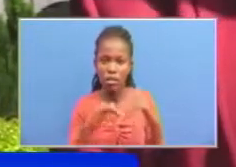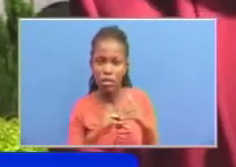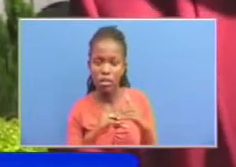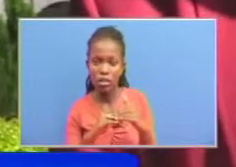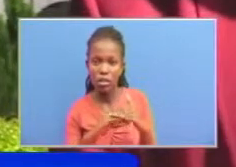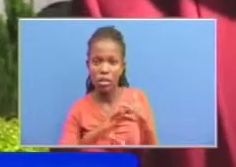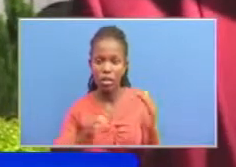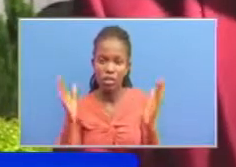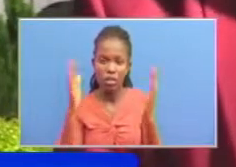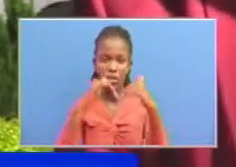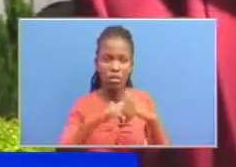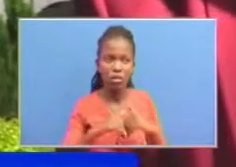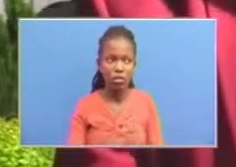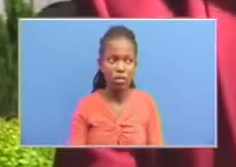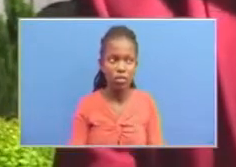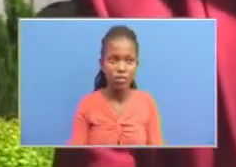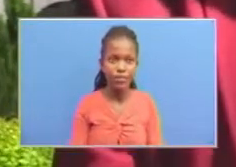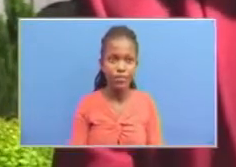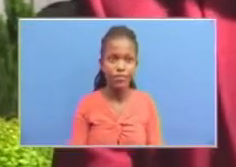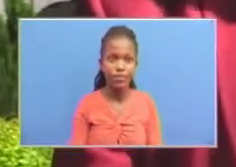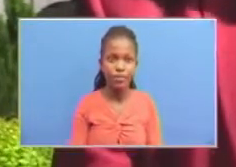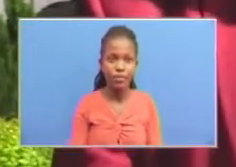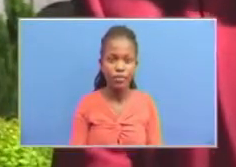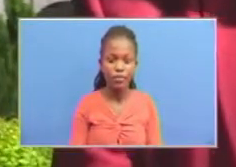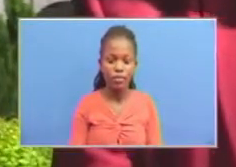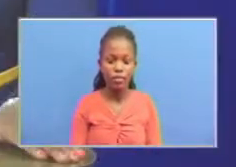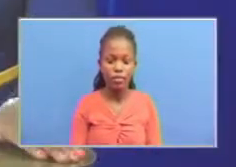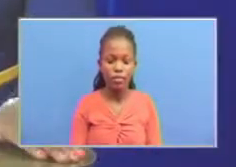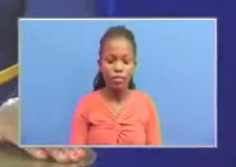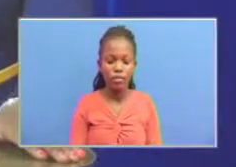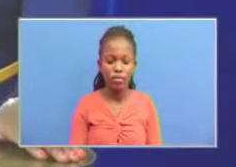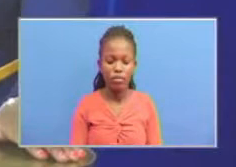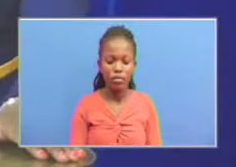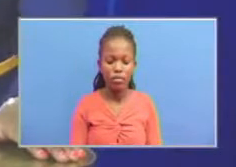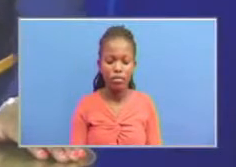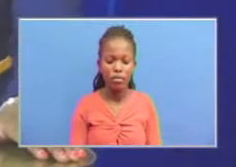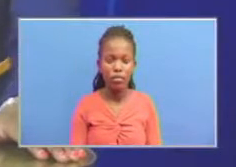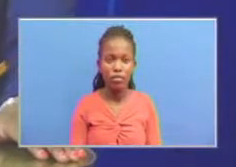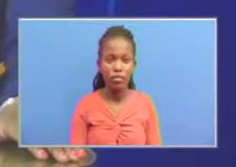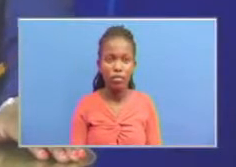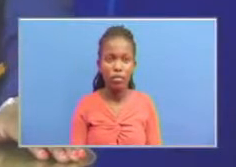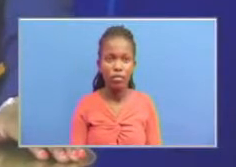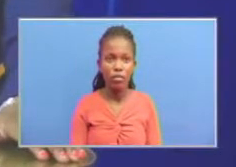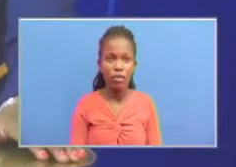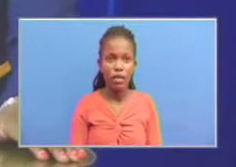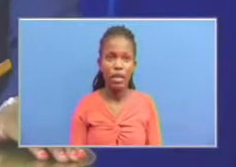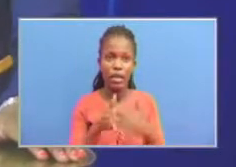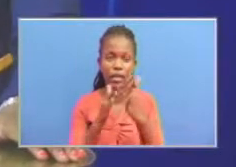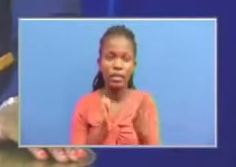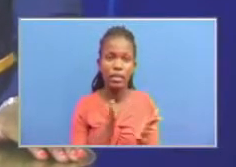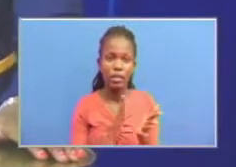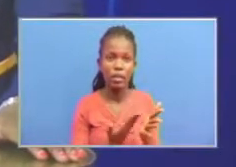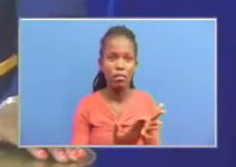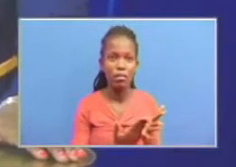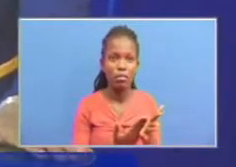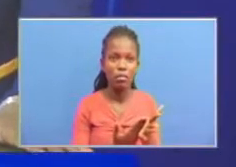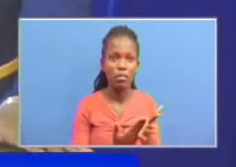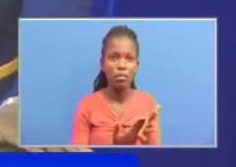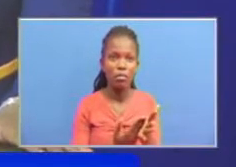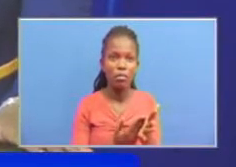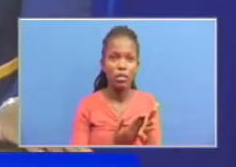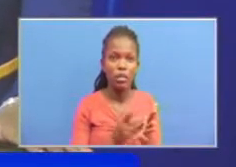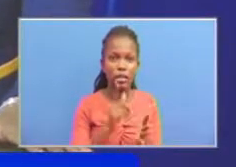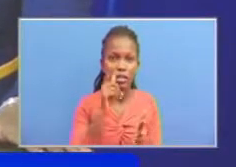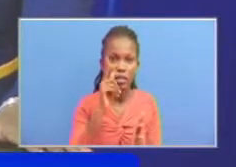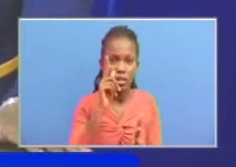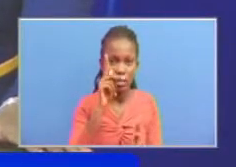kwa milioni kwa kisamacha milioni kumina dhanda tu amwe matongoi macha macha ngwatanio ya alimu